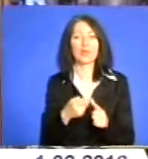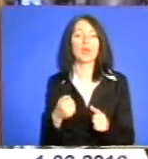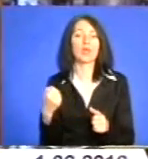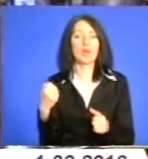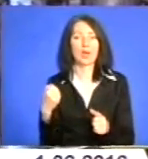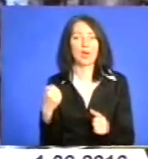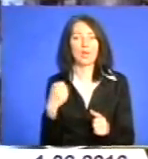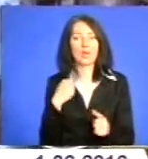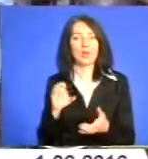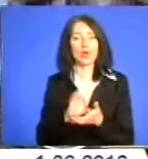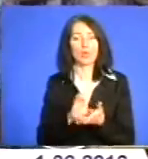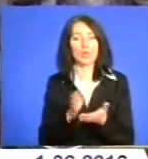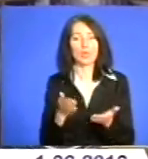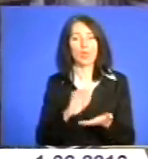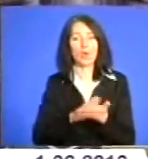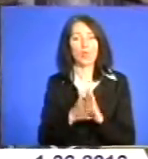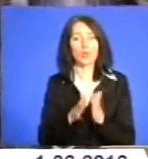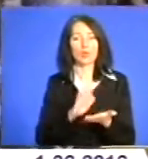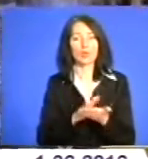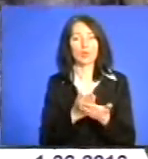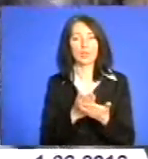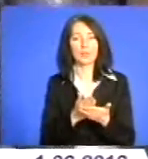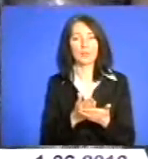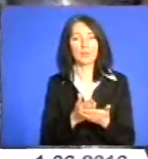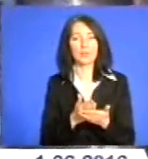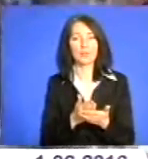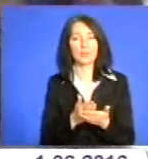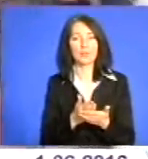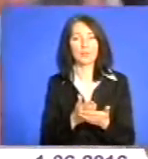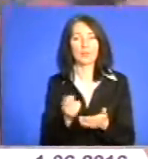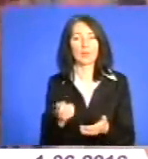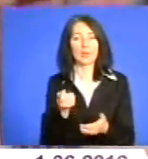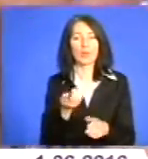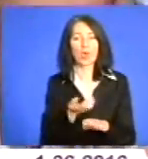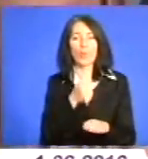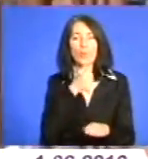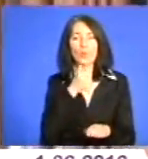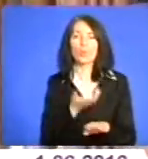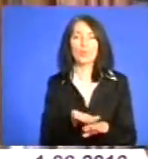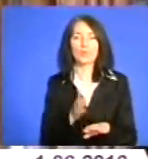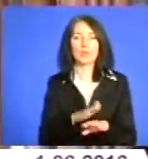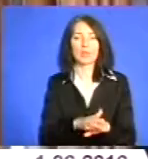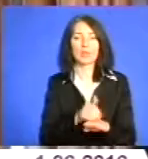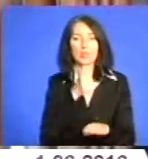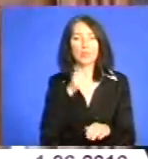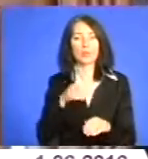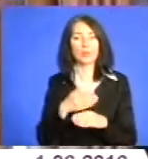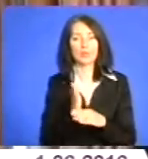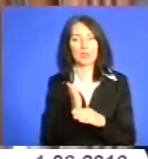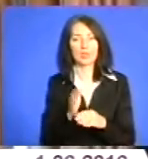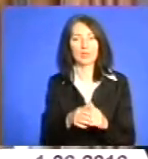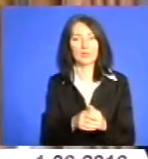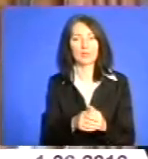де, умовно кажучи, ну мало того, що в нього попробує, наскільки тяжка кришка. Попробуй відкрий.